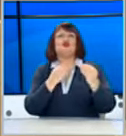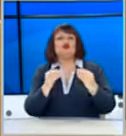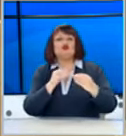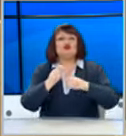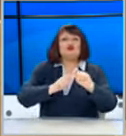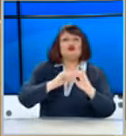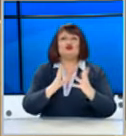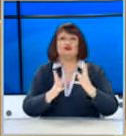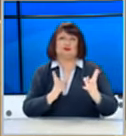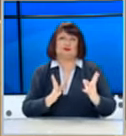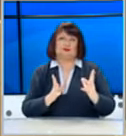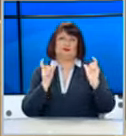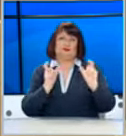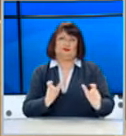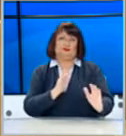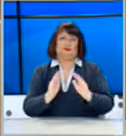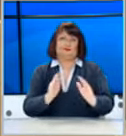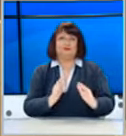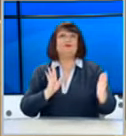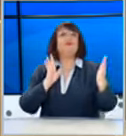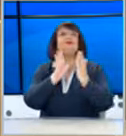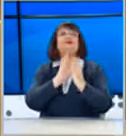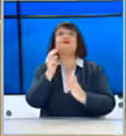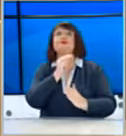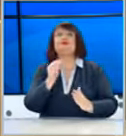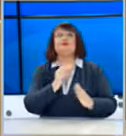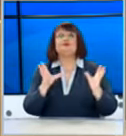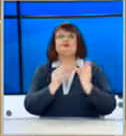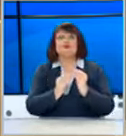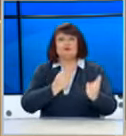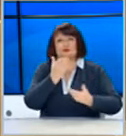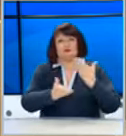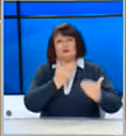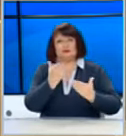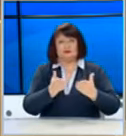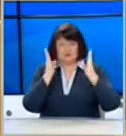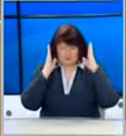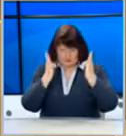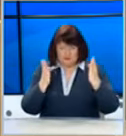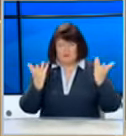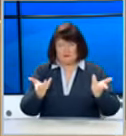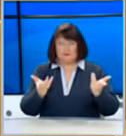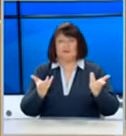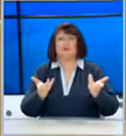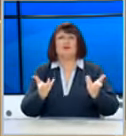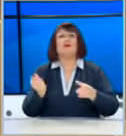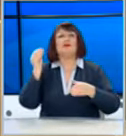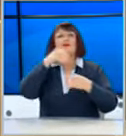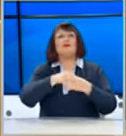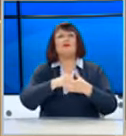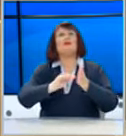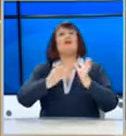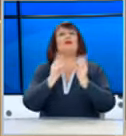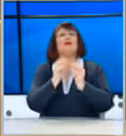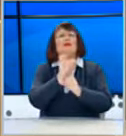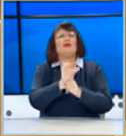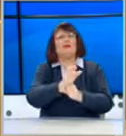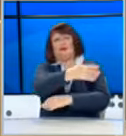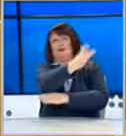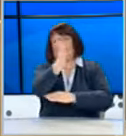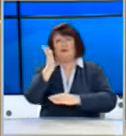μετασχηματισμού. Ως προς το μοντέλο της αντιμετώπισης, οι προτάσεις μας επικεντρώνονται στη συμμετοχή της δασικής υπηρεσίας